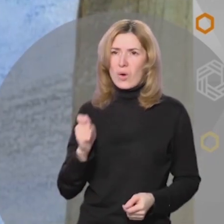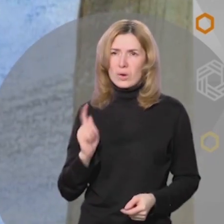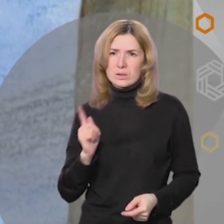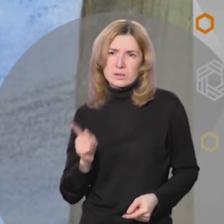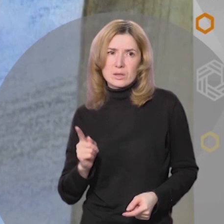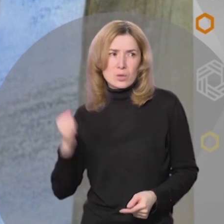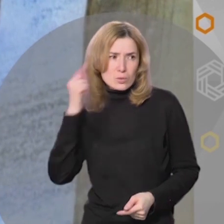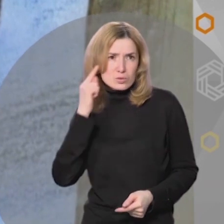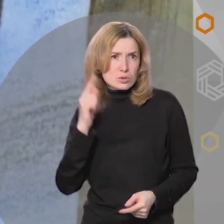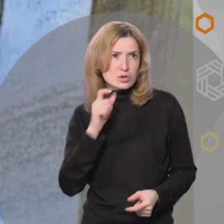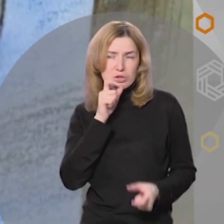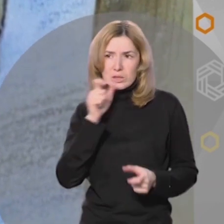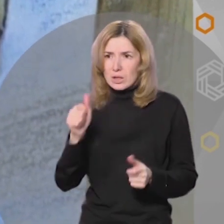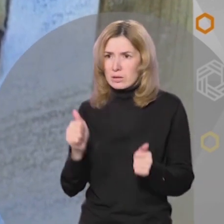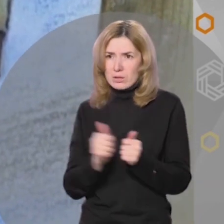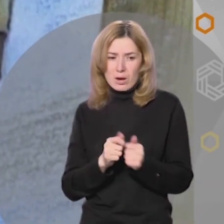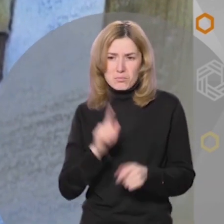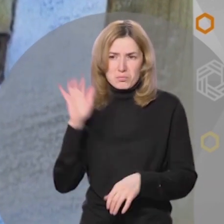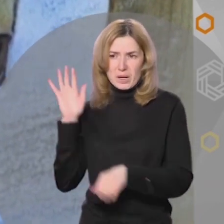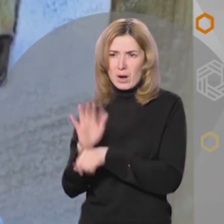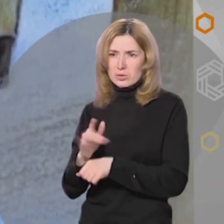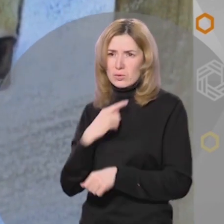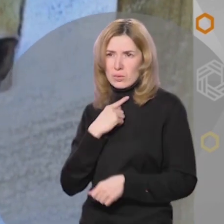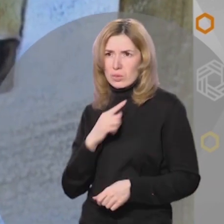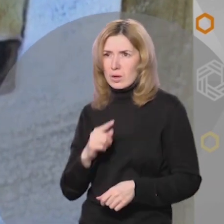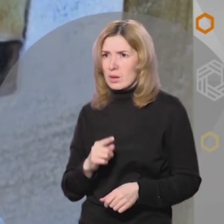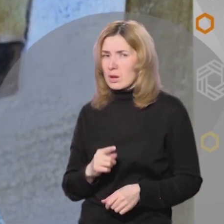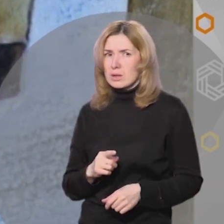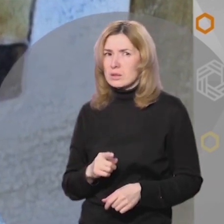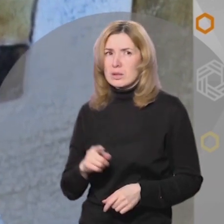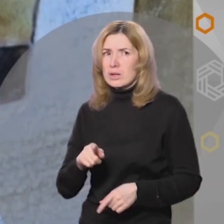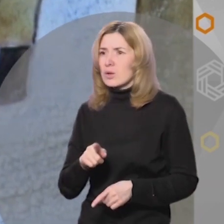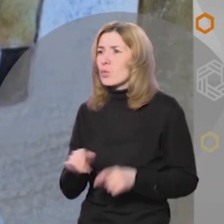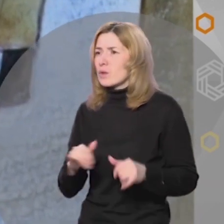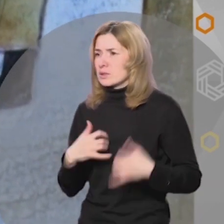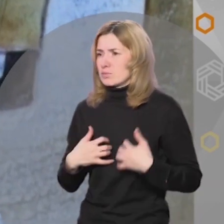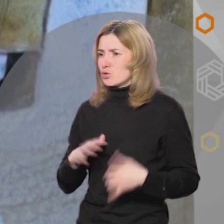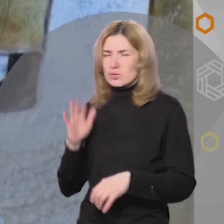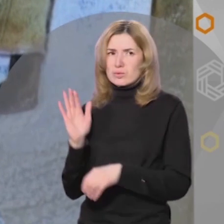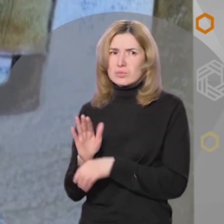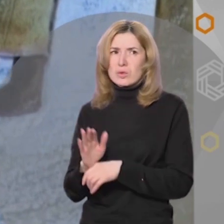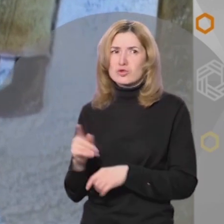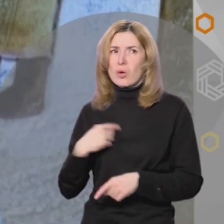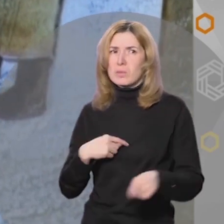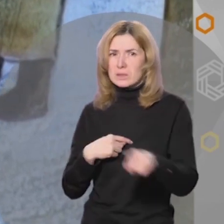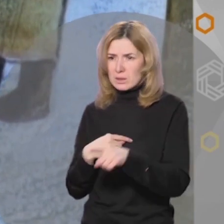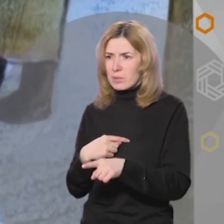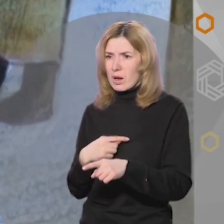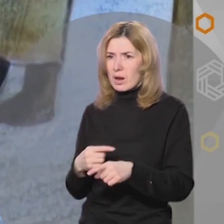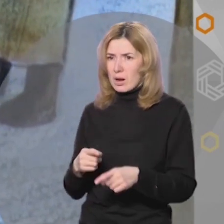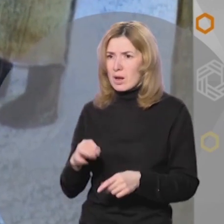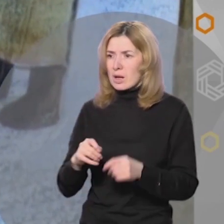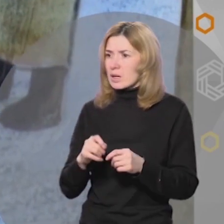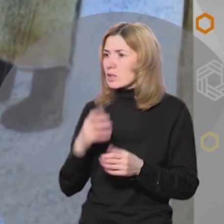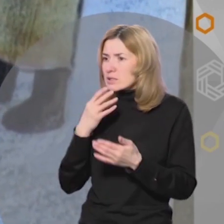барин!» – услышал он хриплый приказной голос. «И башкой по сторонам-то не крути! Чтоб мы тебя